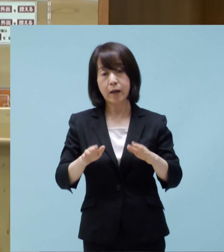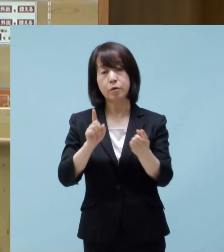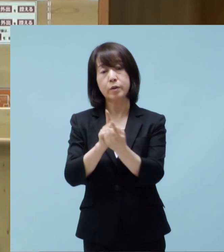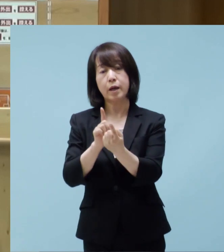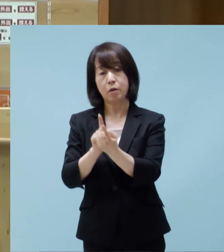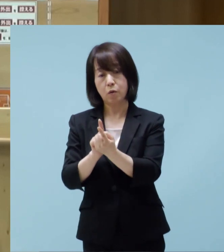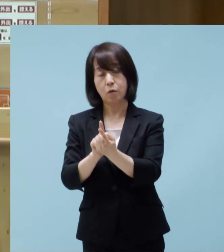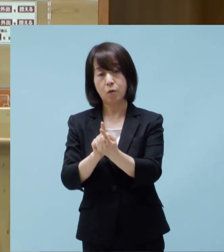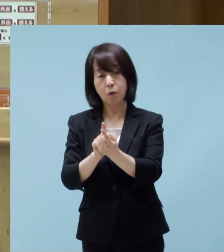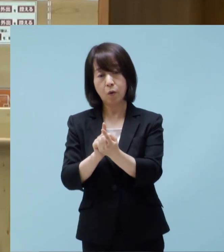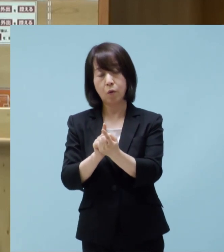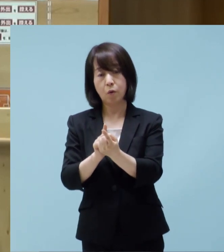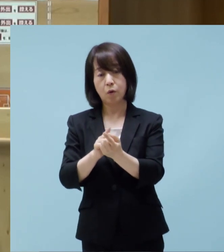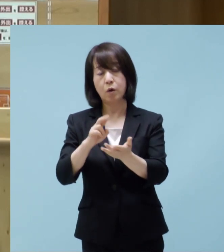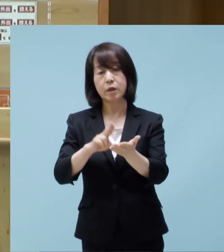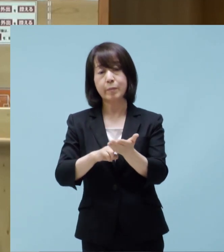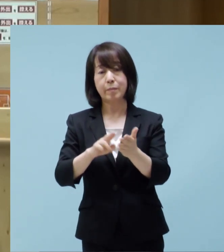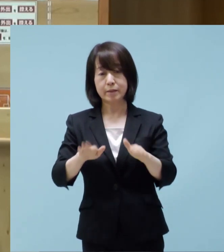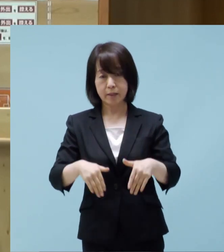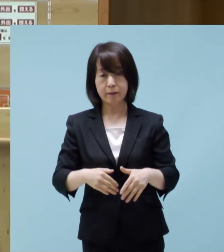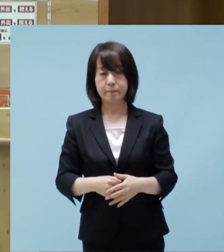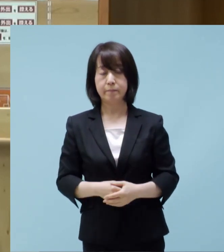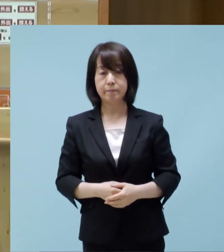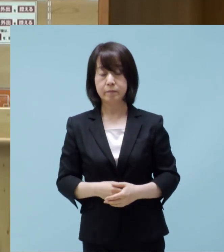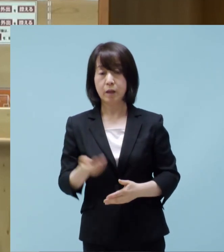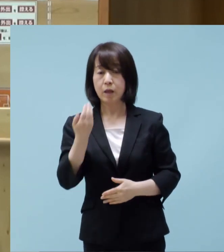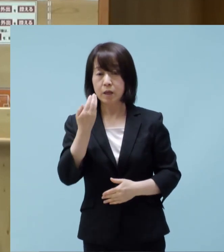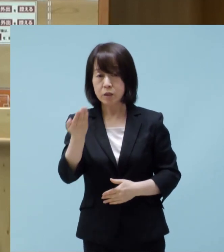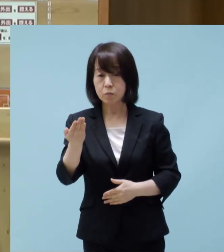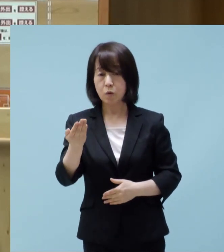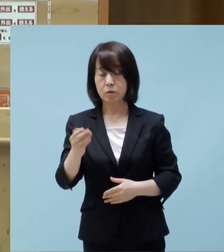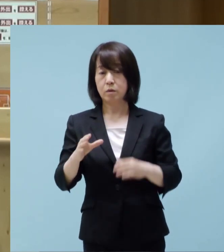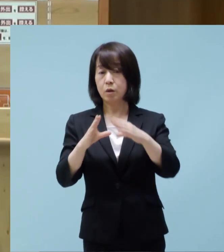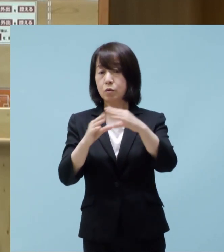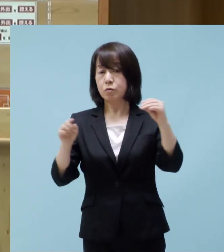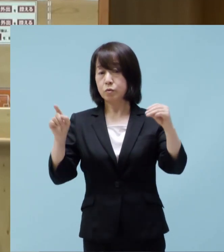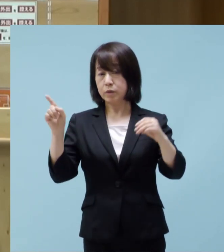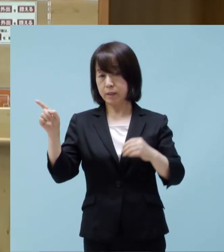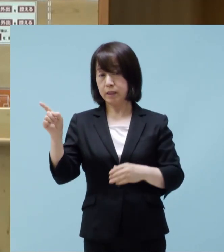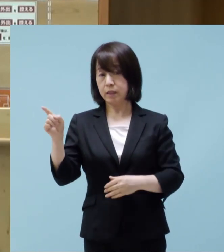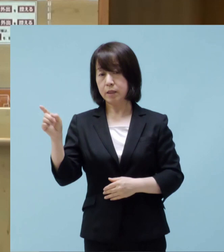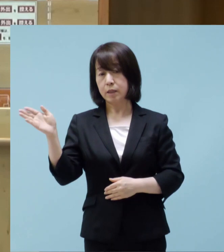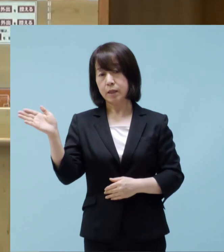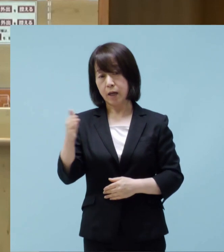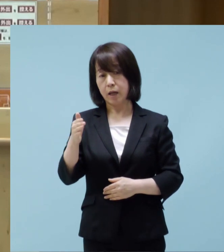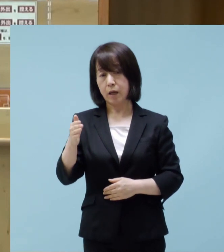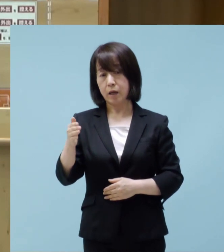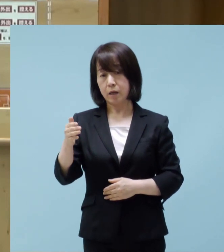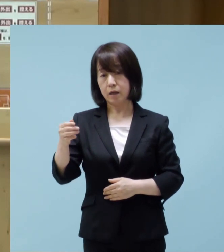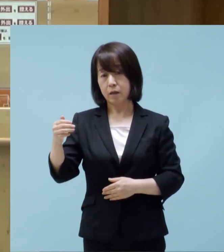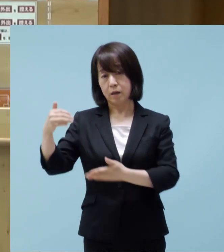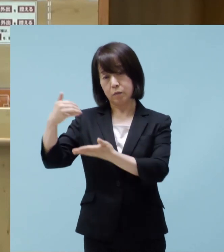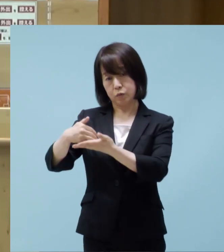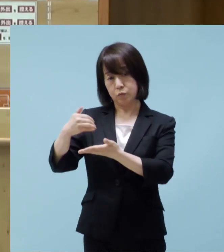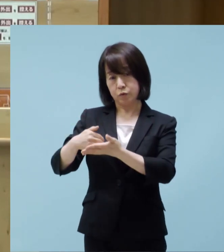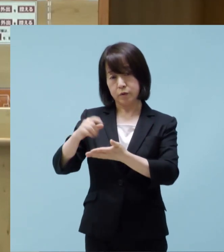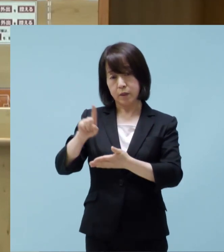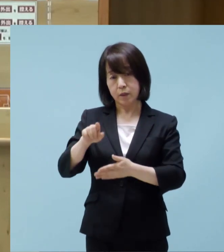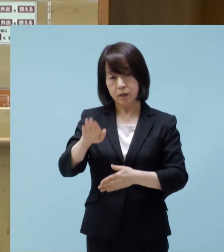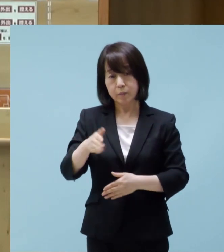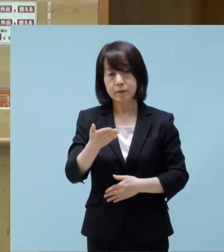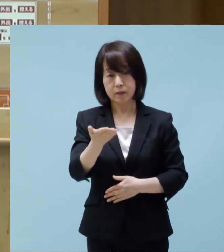でございます。 国からは特段なかったんですか？なんか国からもあったっていうふうに言及はされて